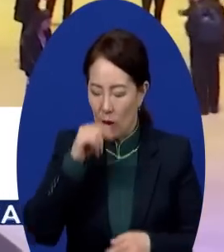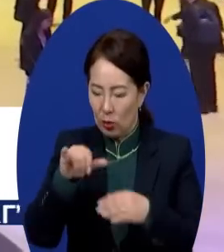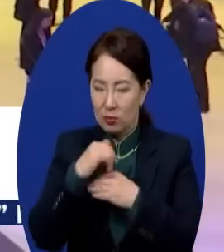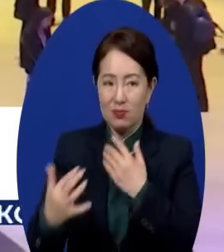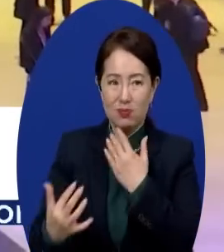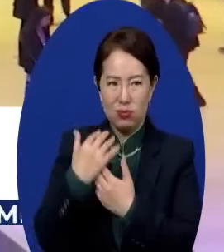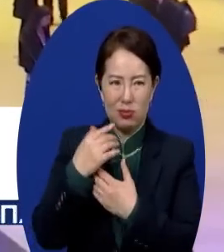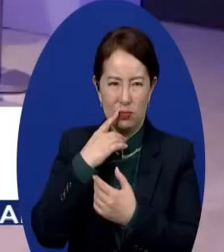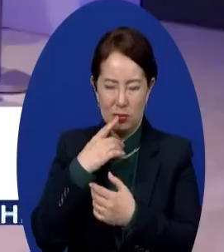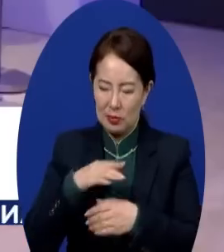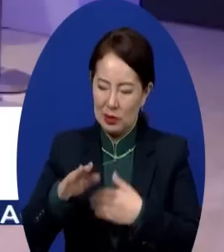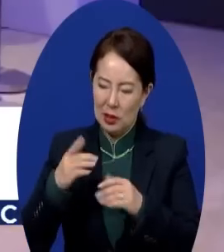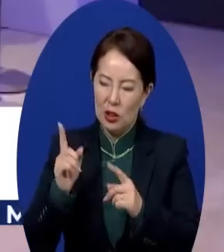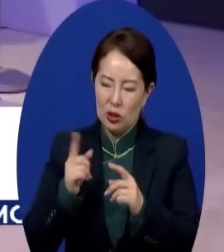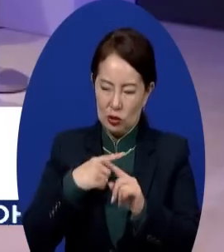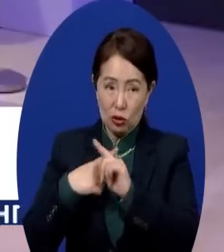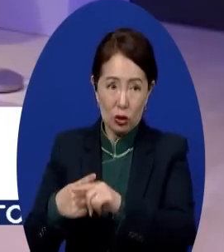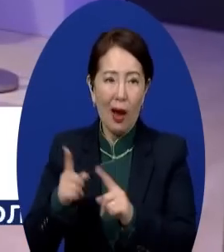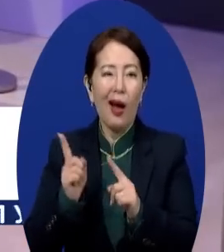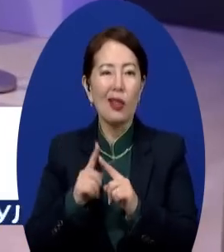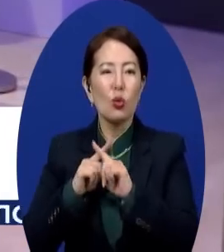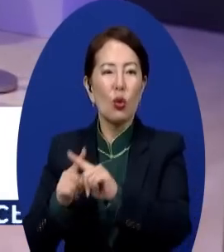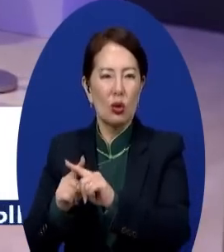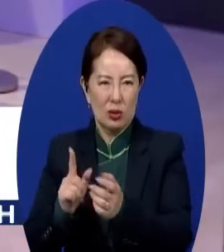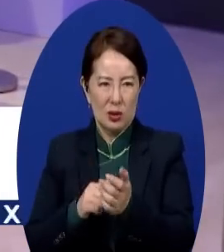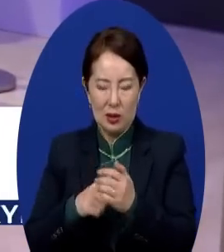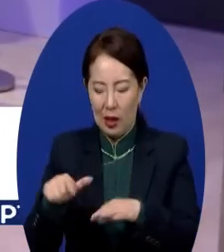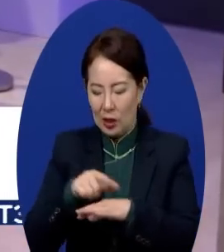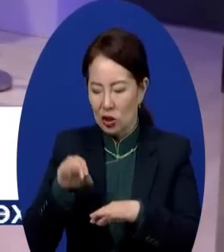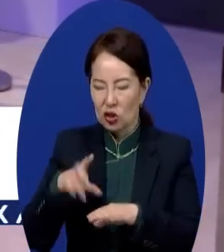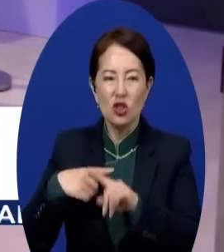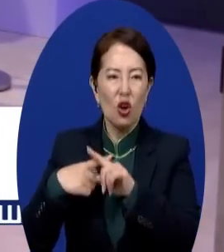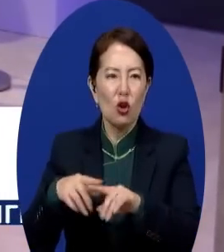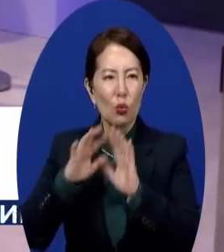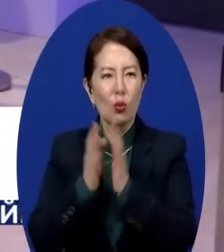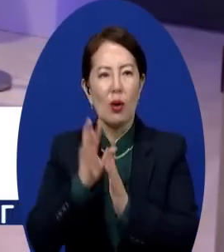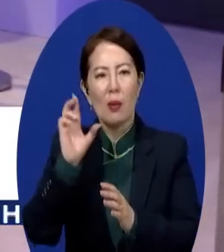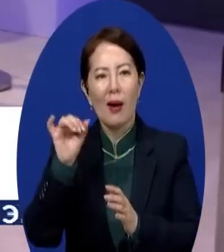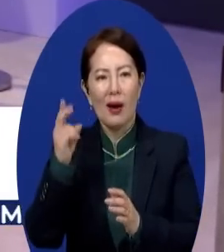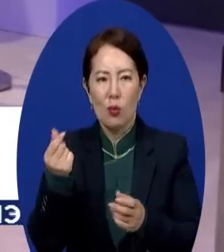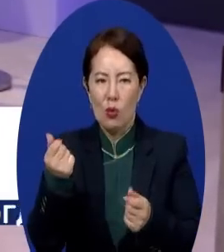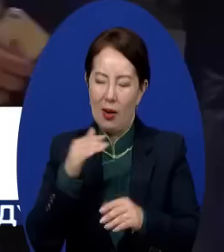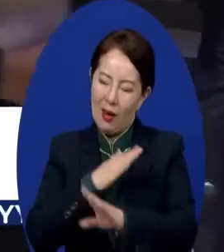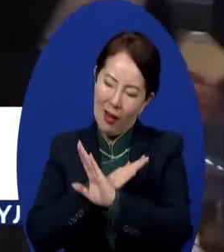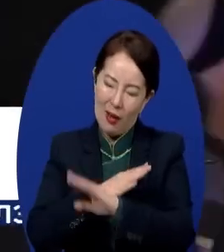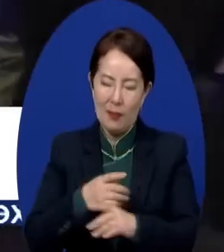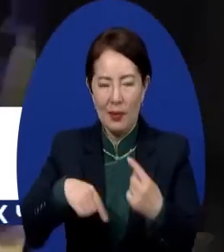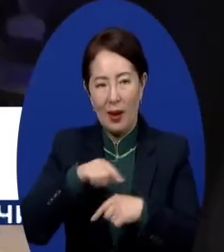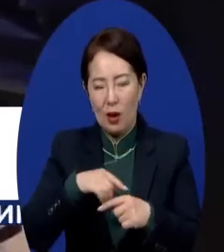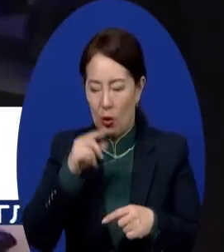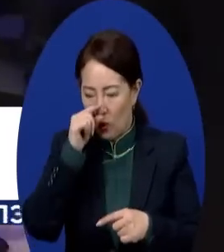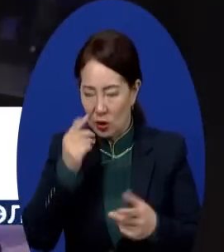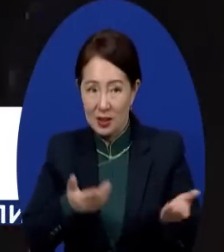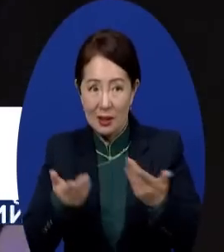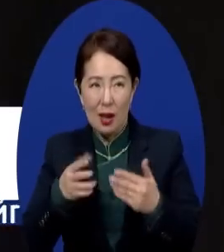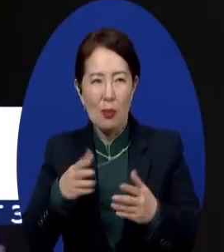довтлогоог зогсооход хатуу хориг арга хэмжээ, ялангуяа газрын тосны хориг, бүх банкны гүйлгээг нь хаах, Оростой хийж байгаа худалдаагаа бүр